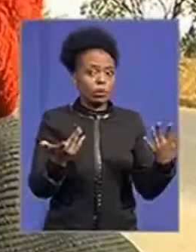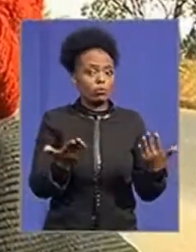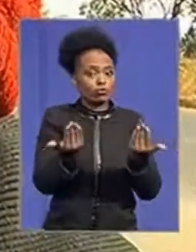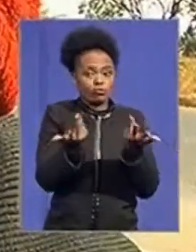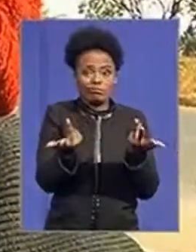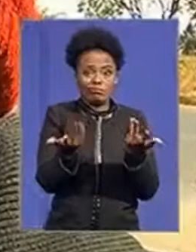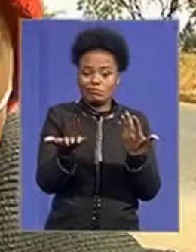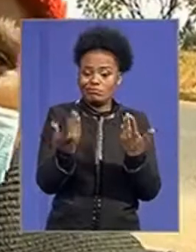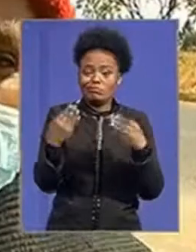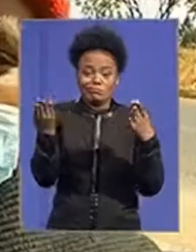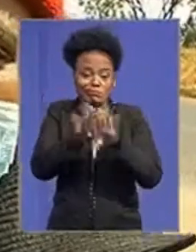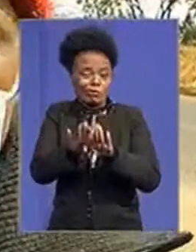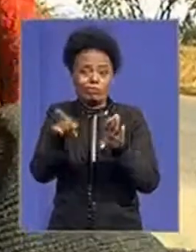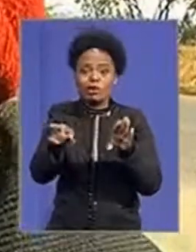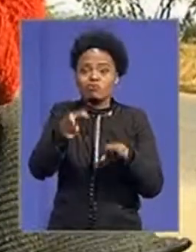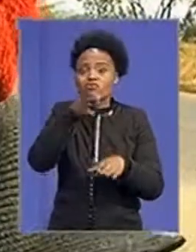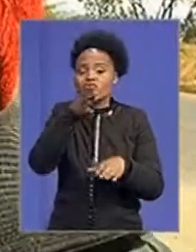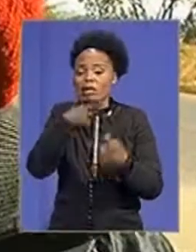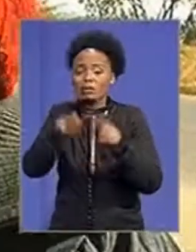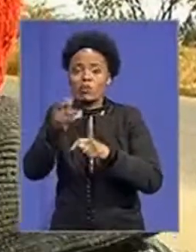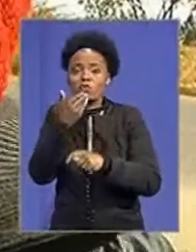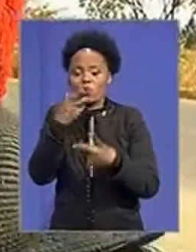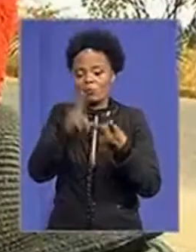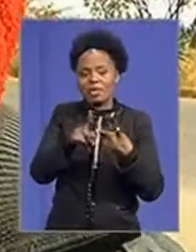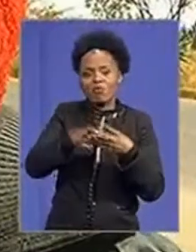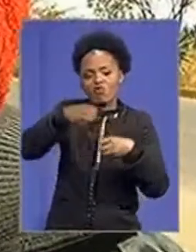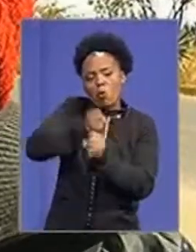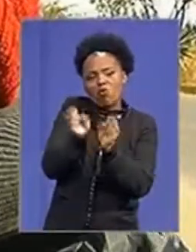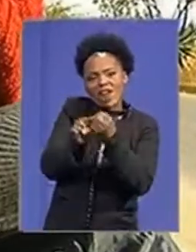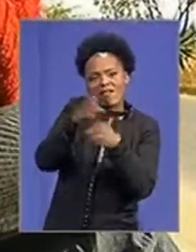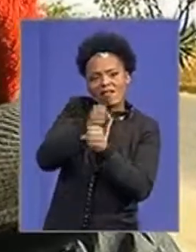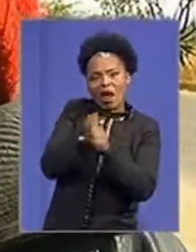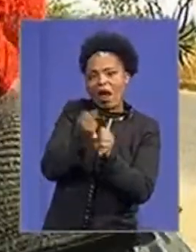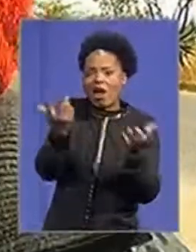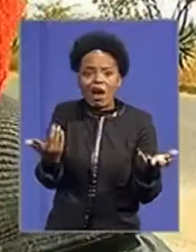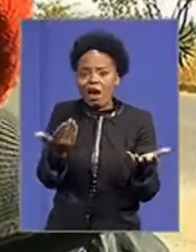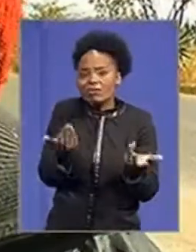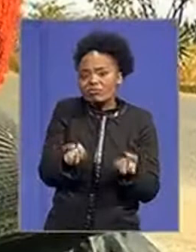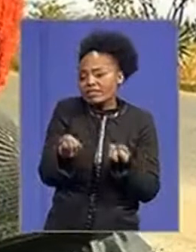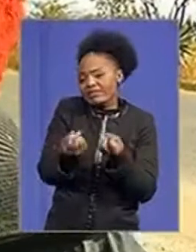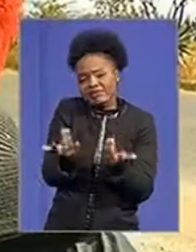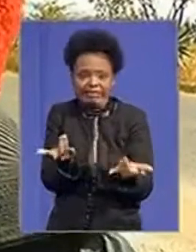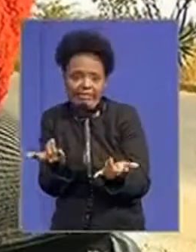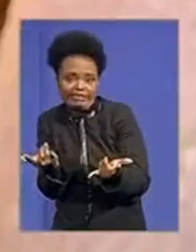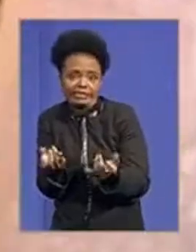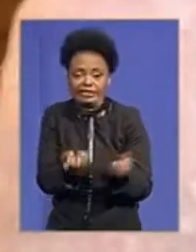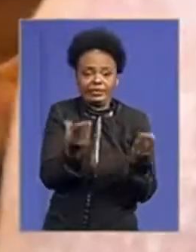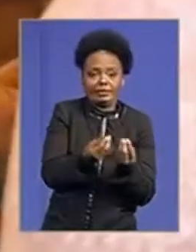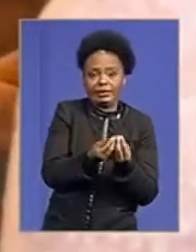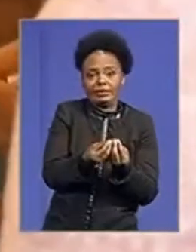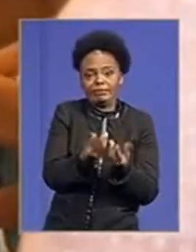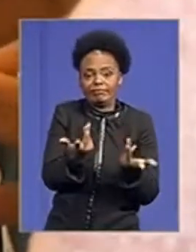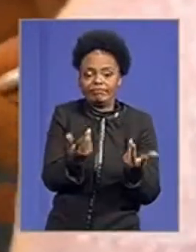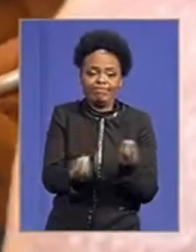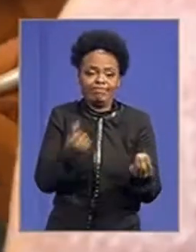mang go nbele re rekiša makwinya mo at least re kgone go kry-a something yana re kgone go romela bana dikolong. Go sa le